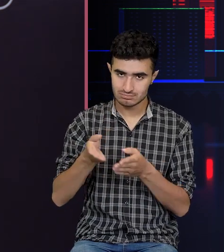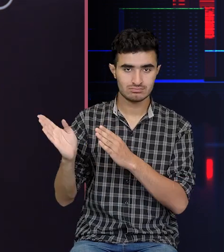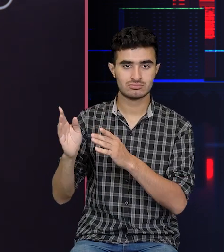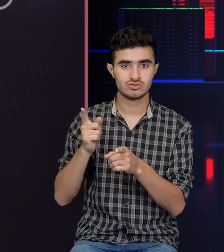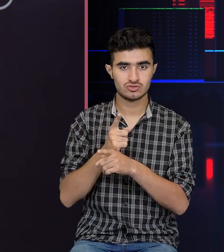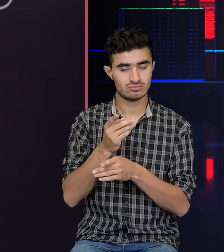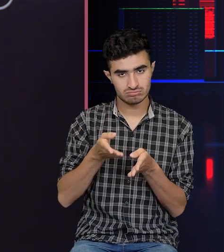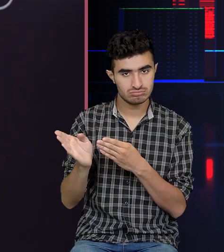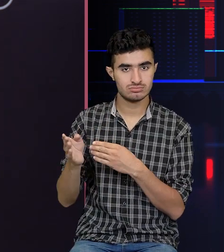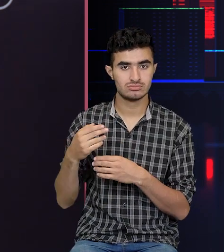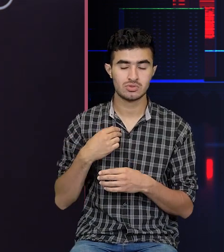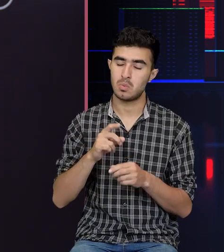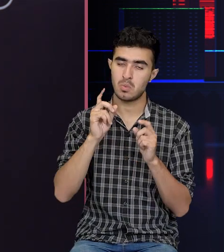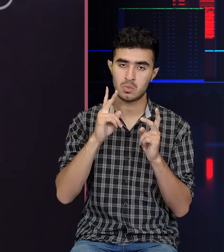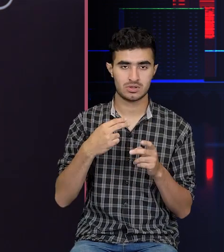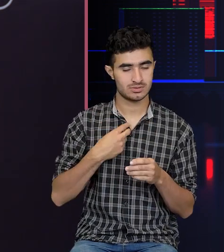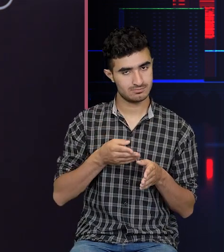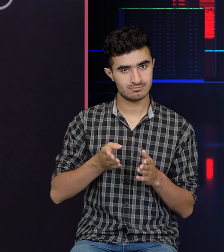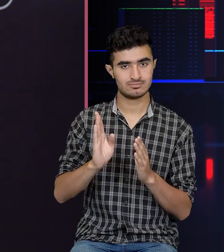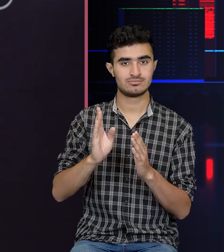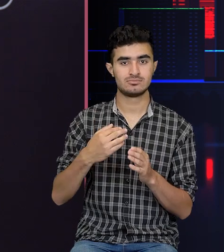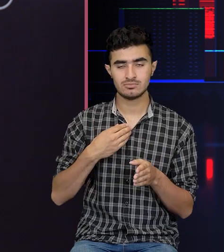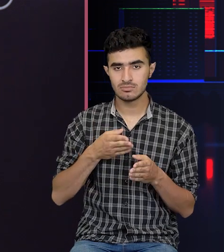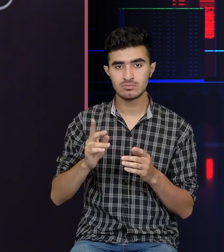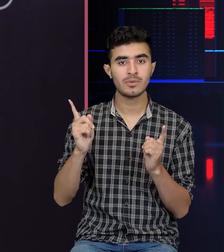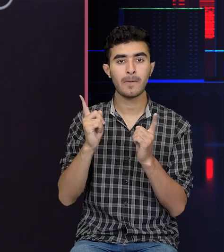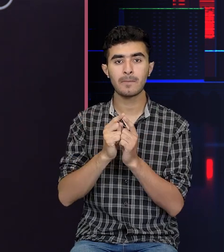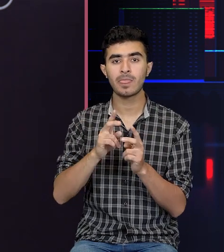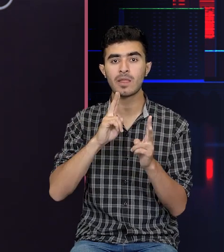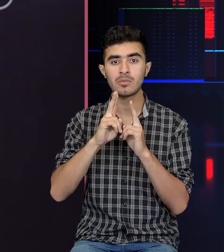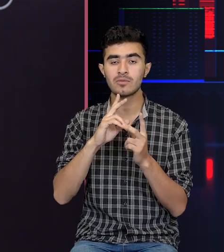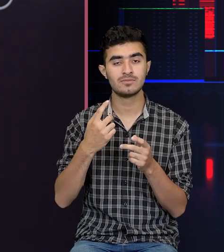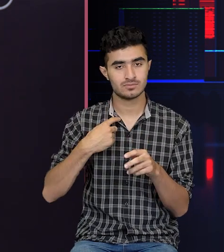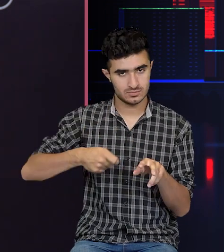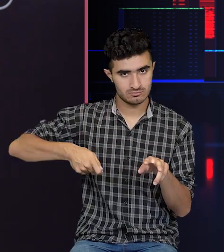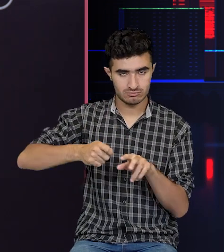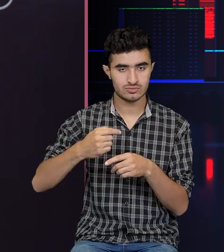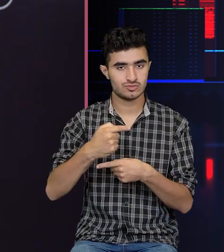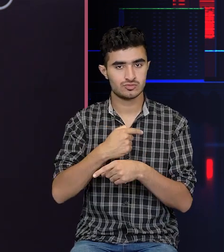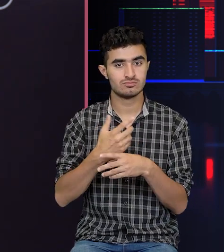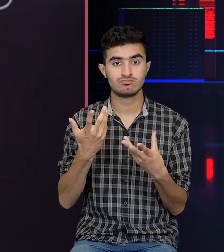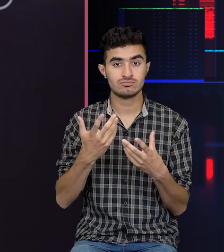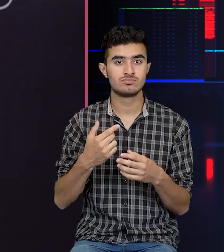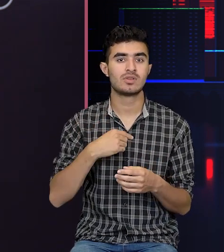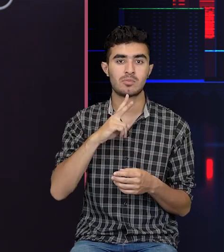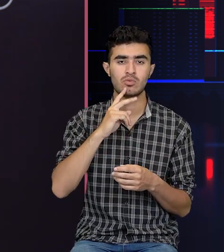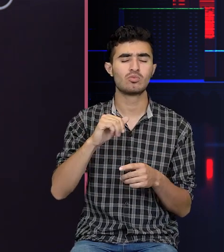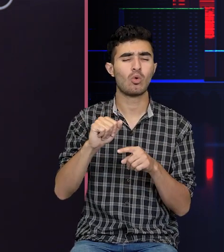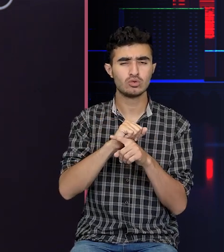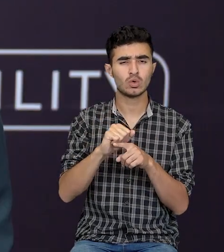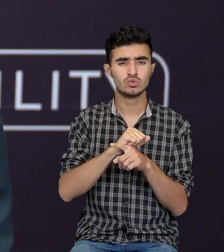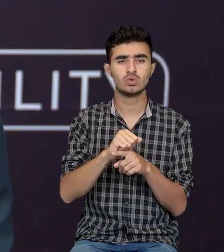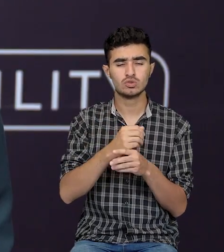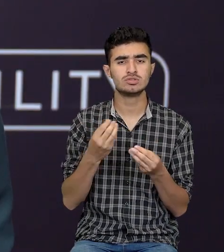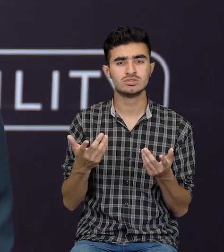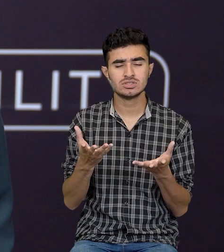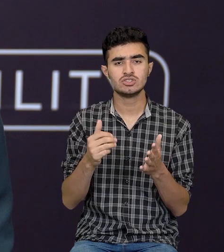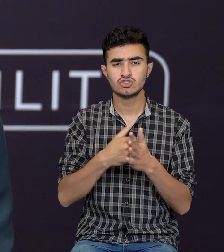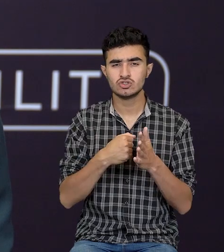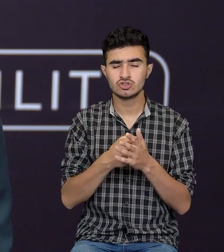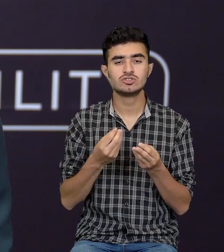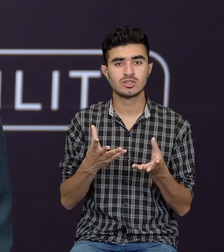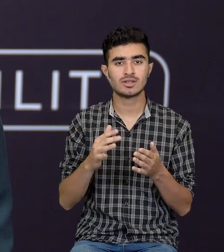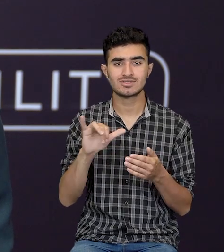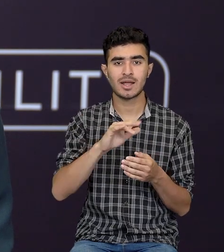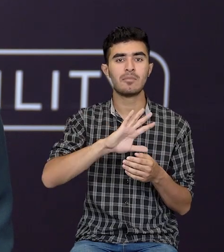कहते। तो मैंने वापस आया तो जब पापा को बताया कि वो कोच मिले थे, तो उन्होंने कहा था कि आप मेरे क्लब आके खेलें। तो उन्होंने बोला कि